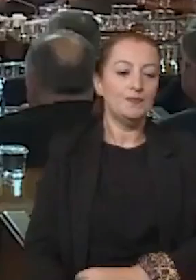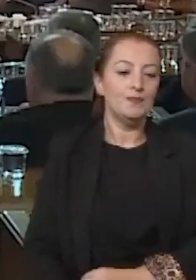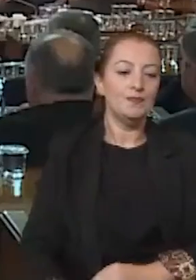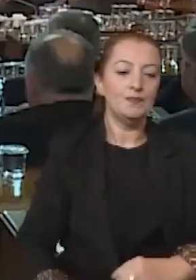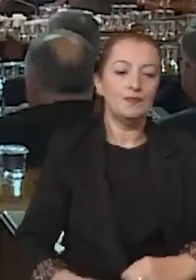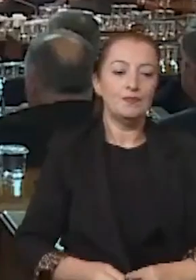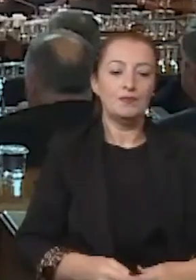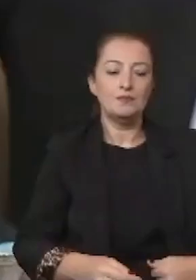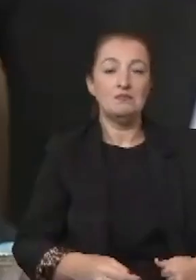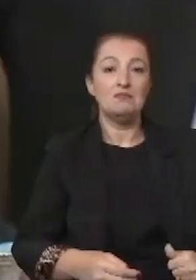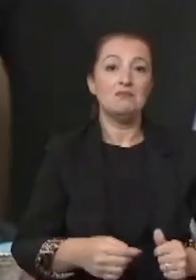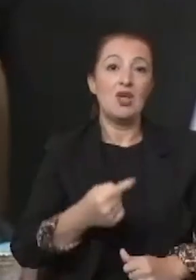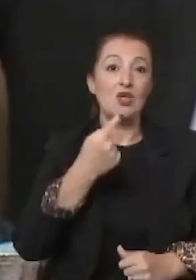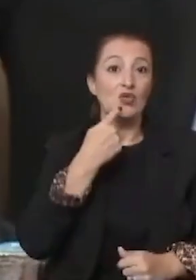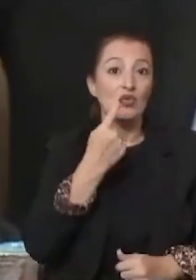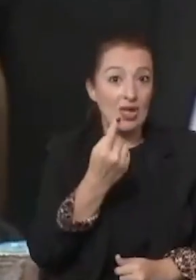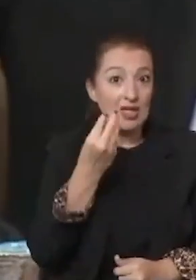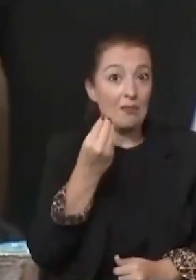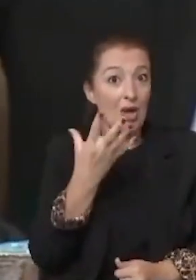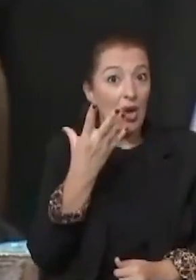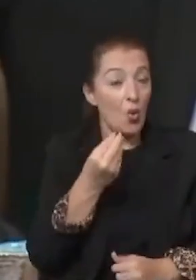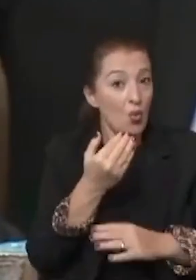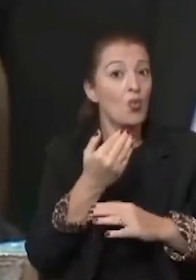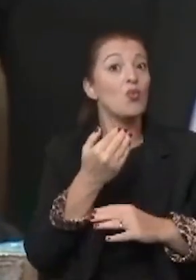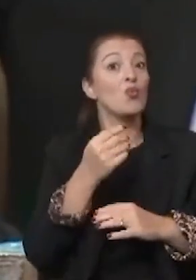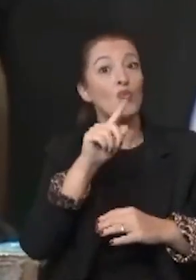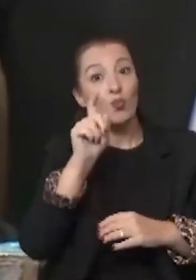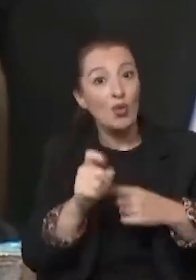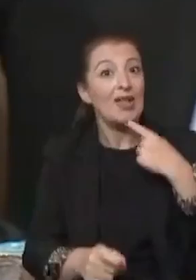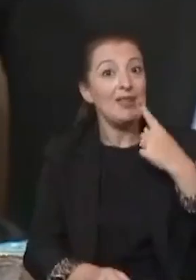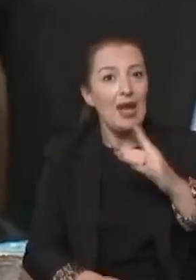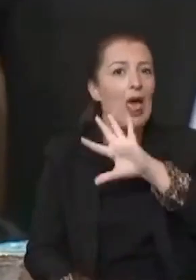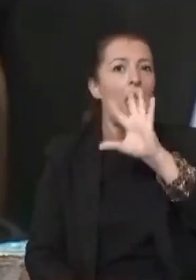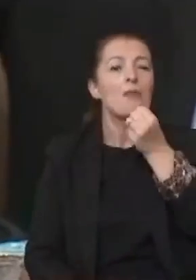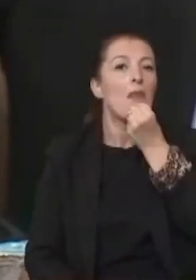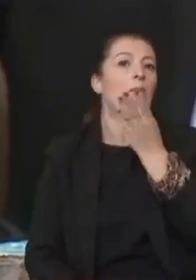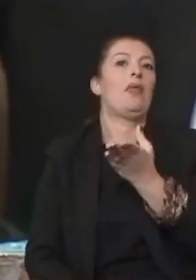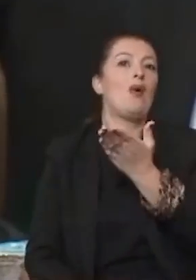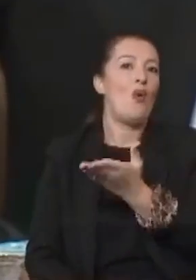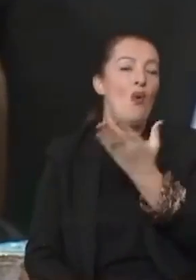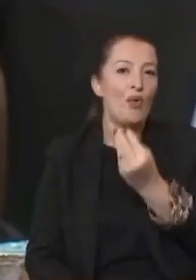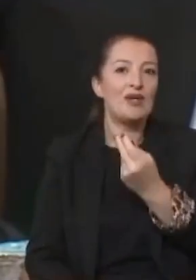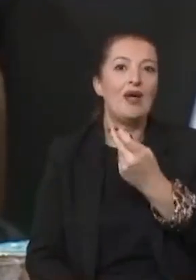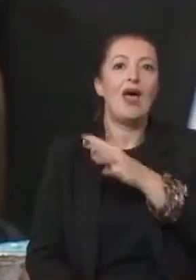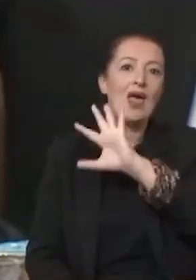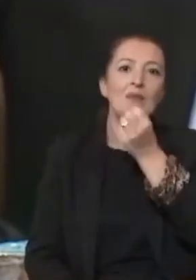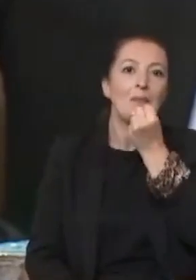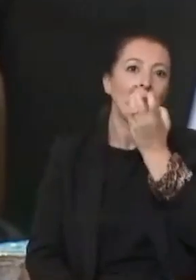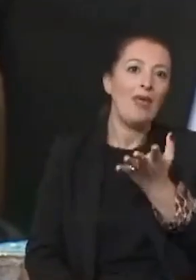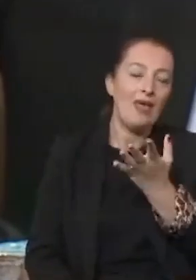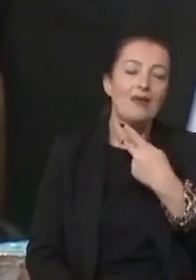Başkanım söylesem iyi olur mu ya da söylesem dediği şeylerin hepsini söyledi. Biz onların hepsini söyledi olarak kabul